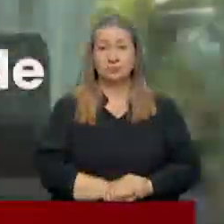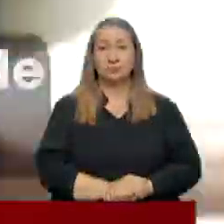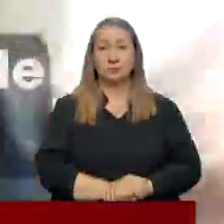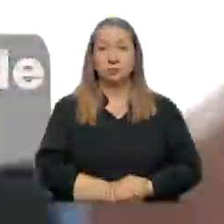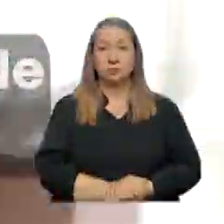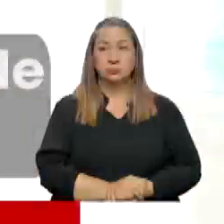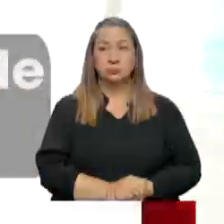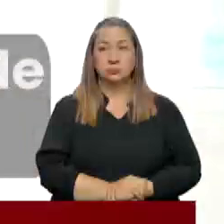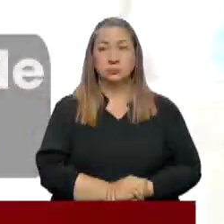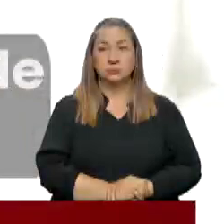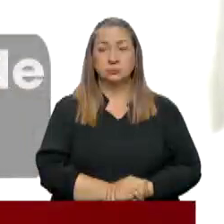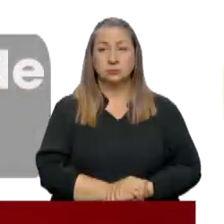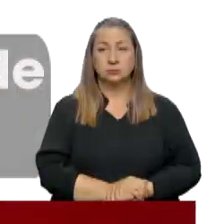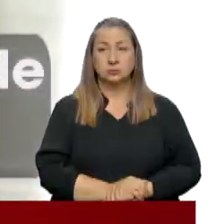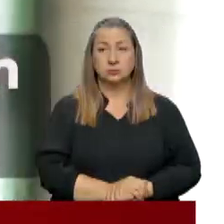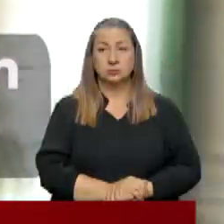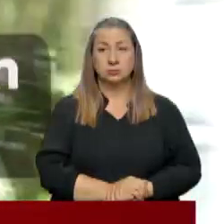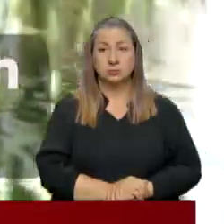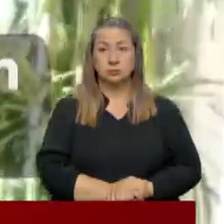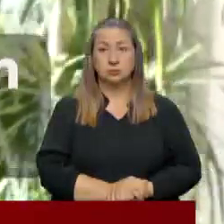sahnelerinin yok zaten olmuştu